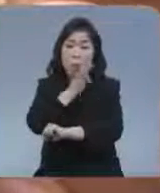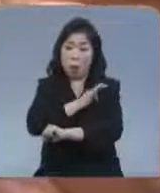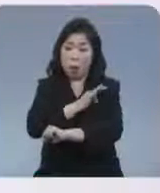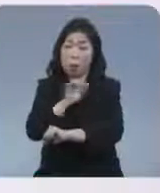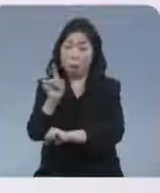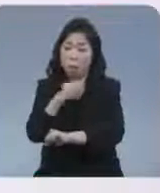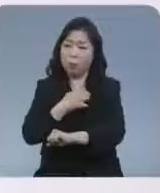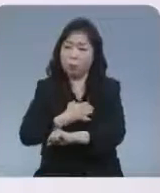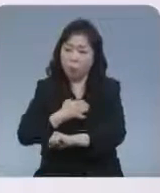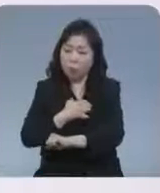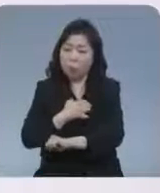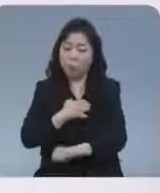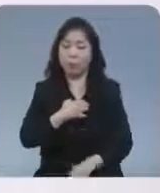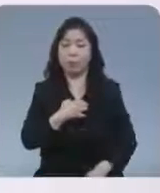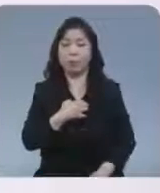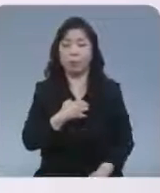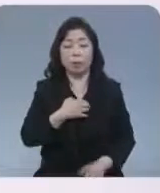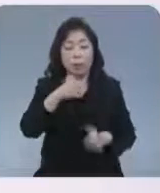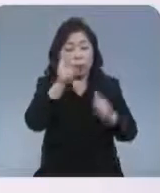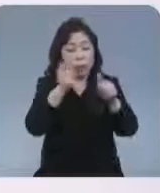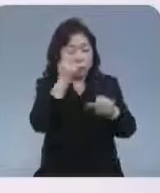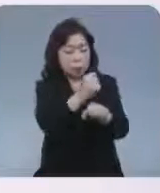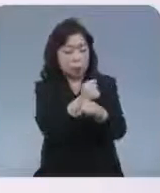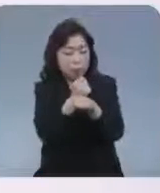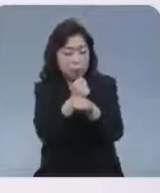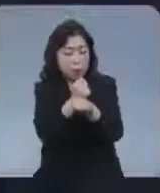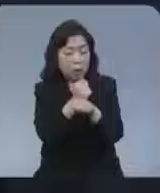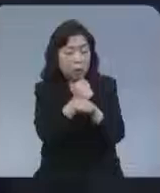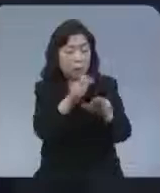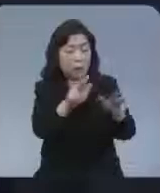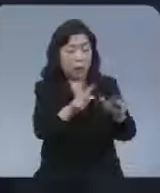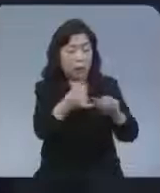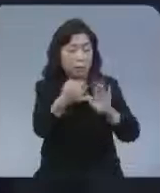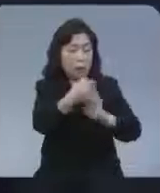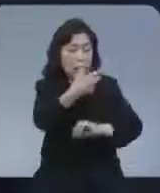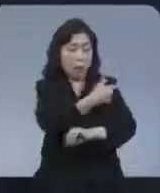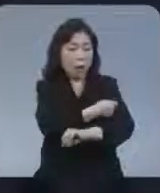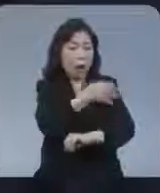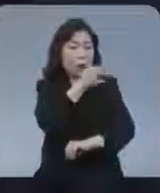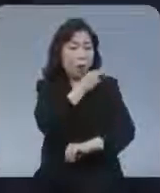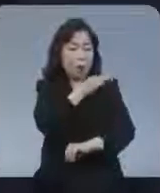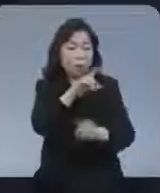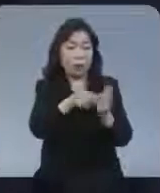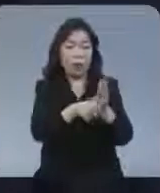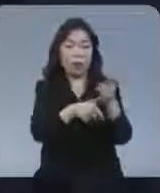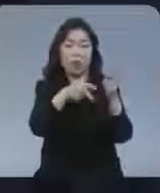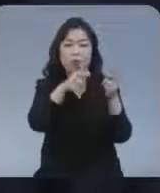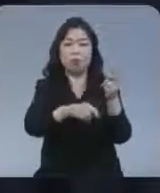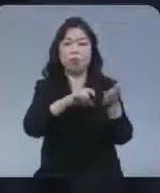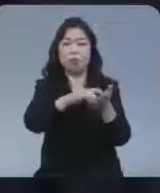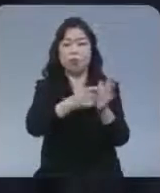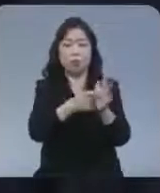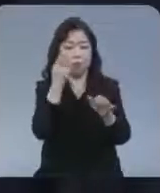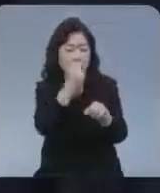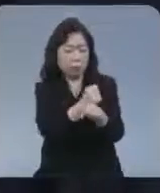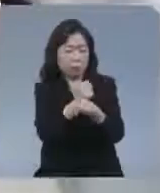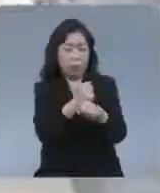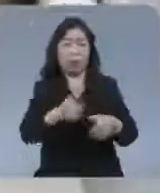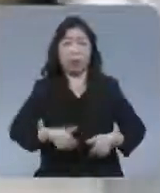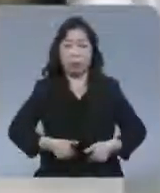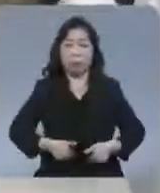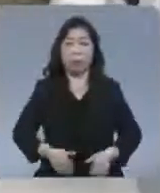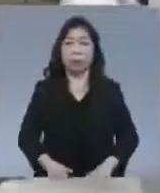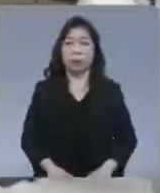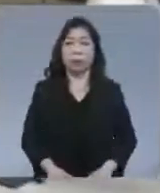入国が認められません南アフリカ共和国で初めて確認された新型コロナの